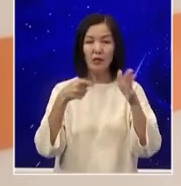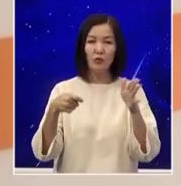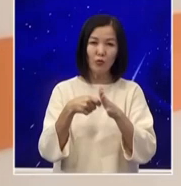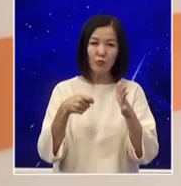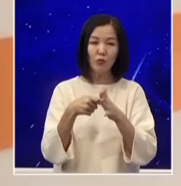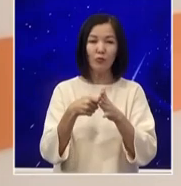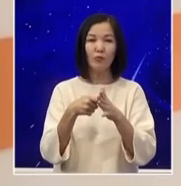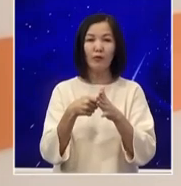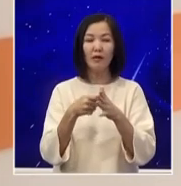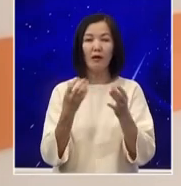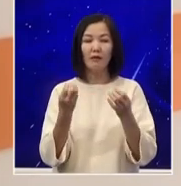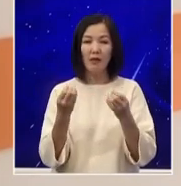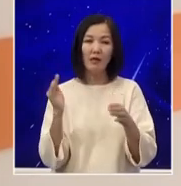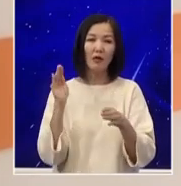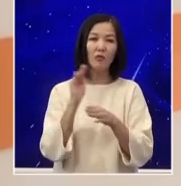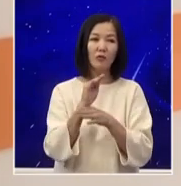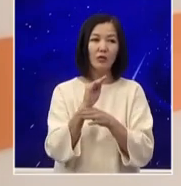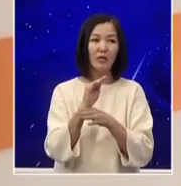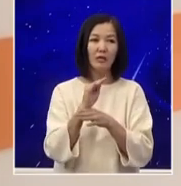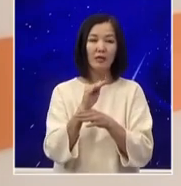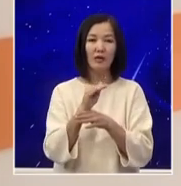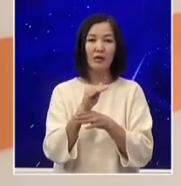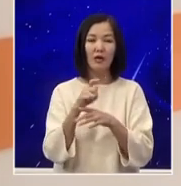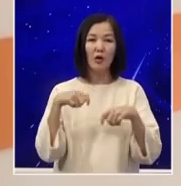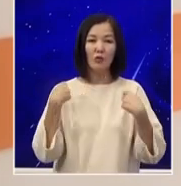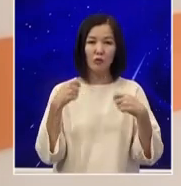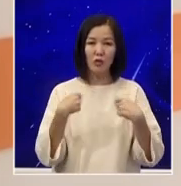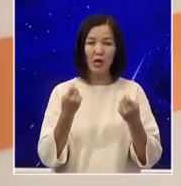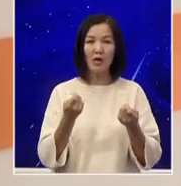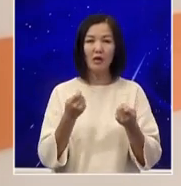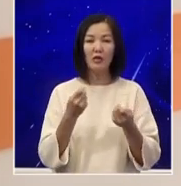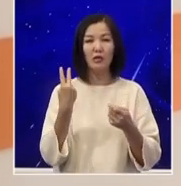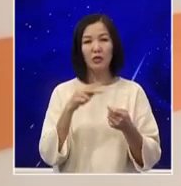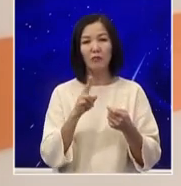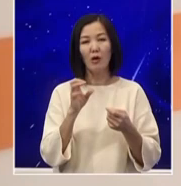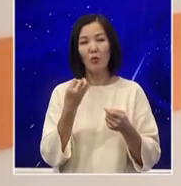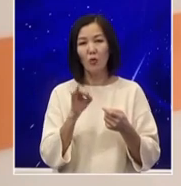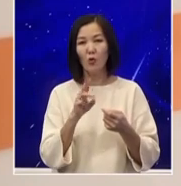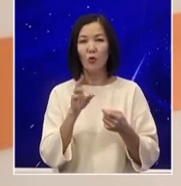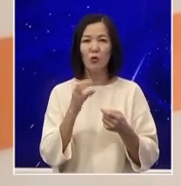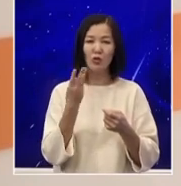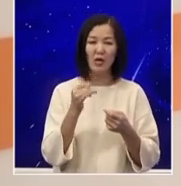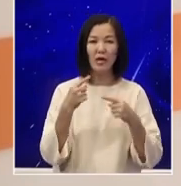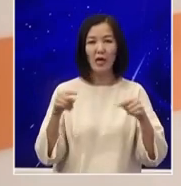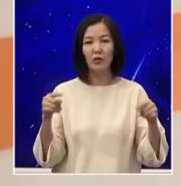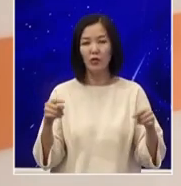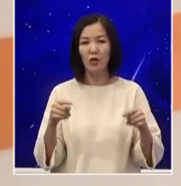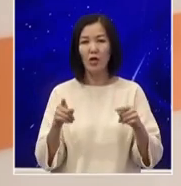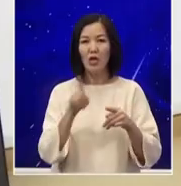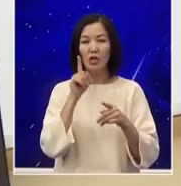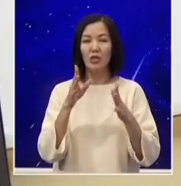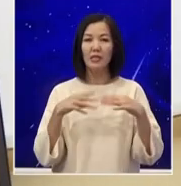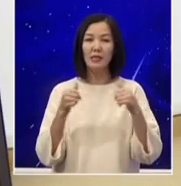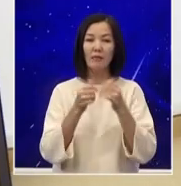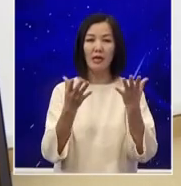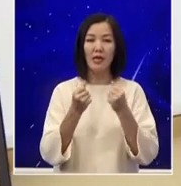бар өздерінен қосатын. Кейбіреулері ұсақ мал алып жатыр. 20 қой, бір қошқарымен сондай-сондай жас семейлер алып жатыр.